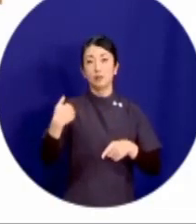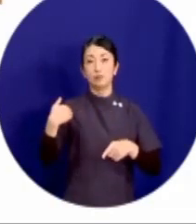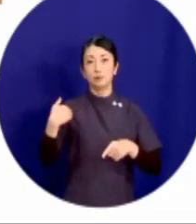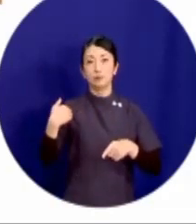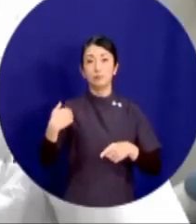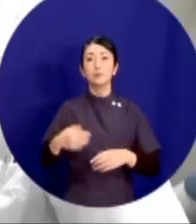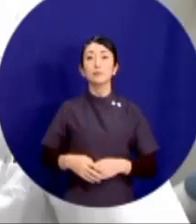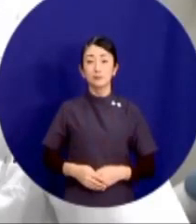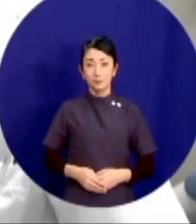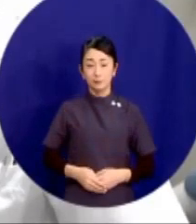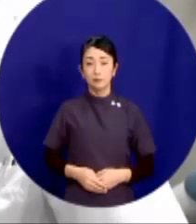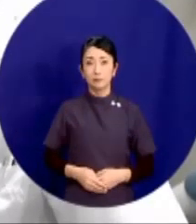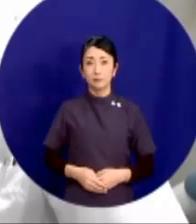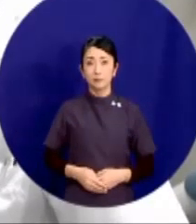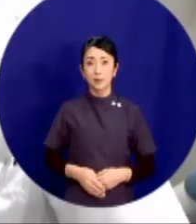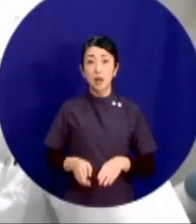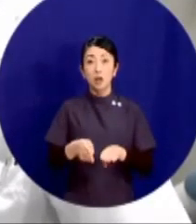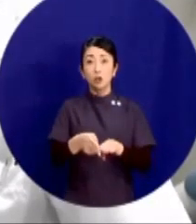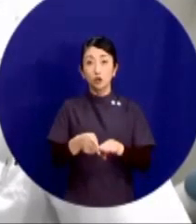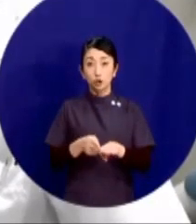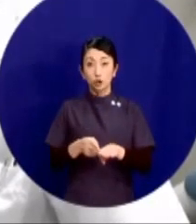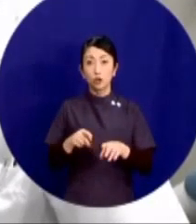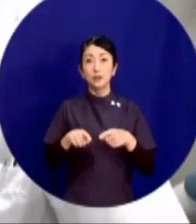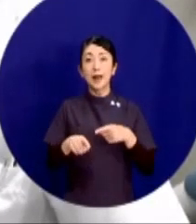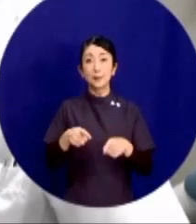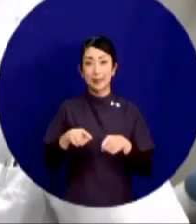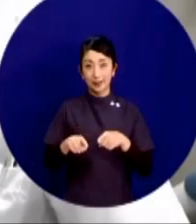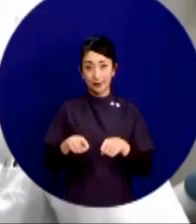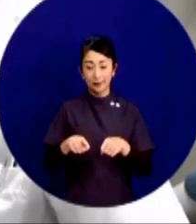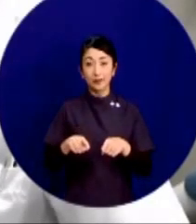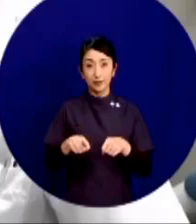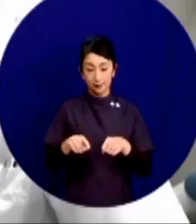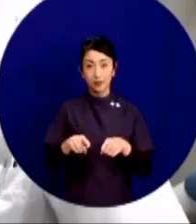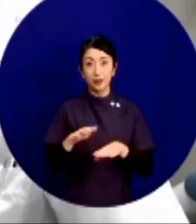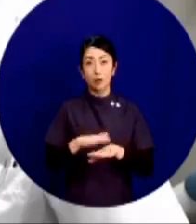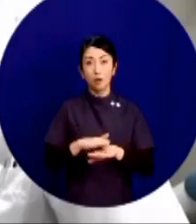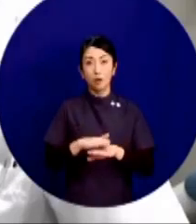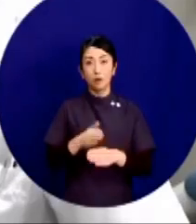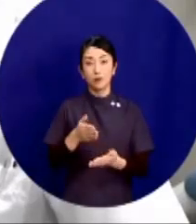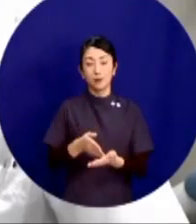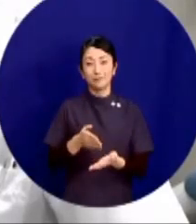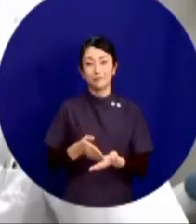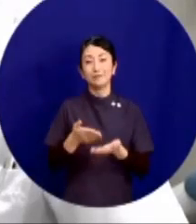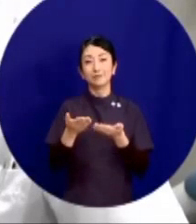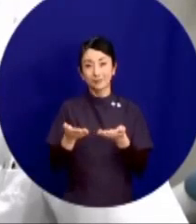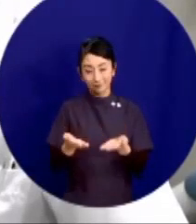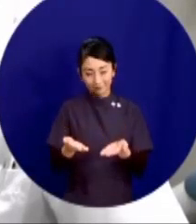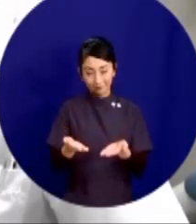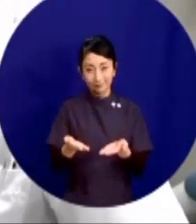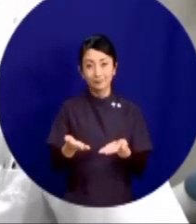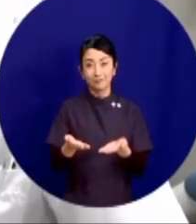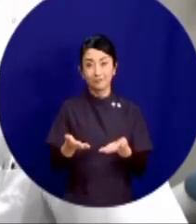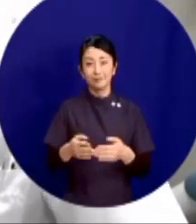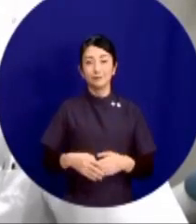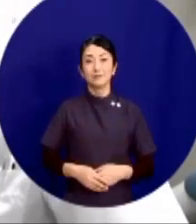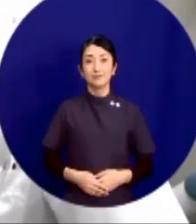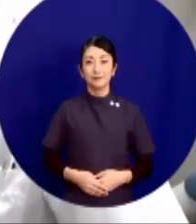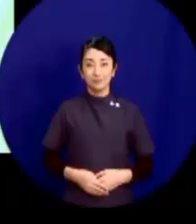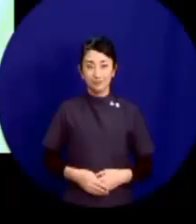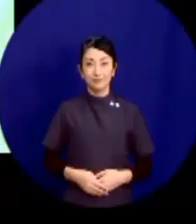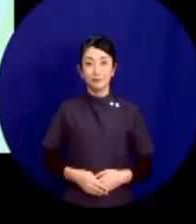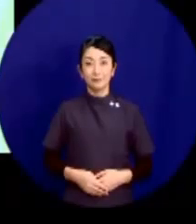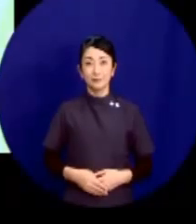。はい、手術ナビゲーションを利用した手術について少し解説いたします